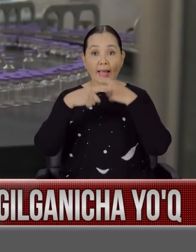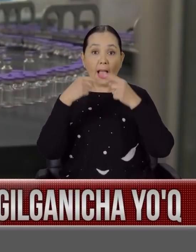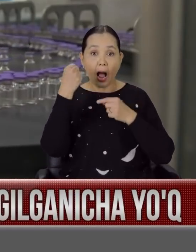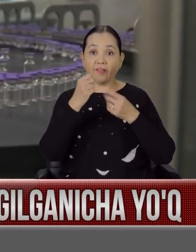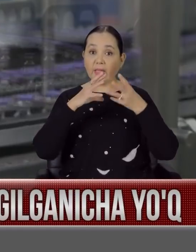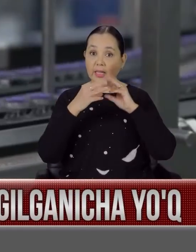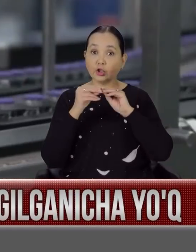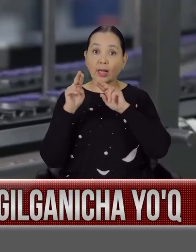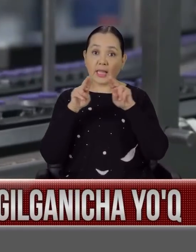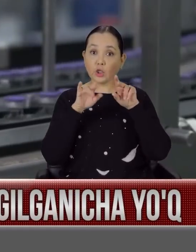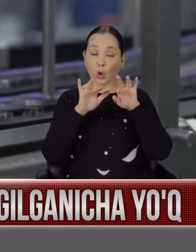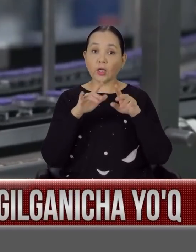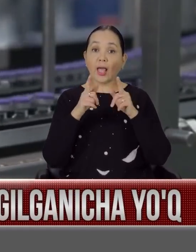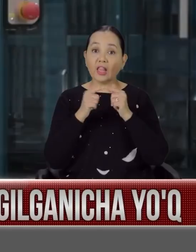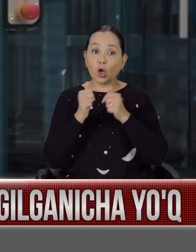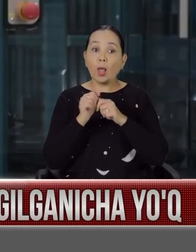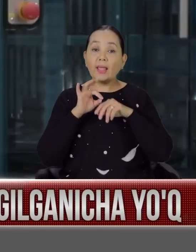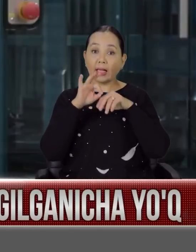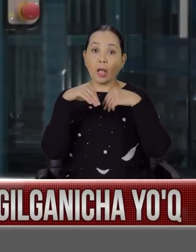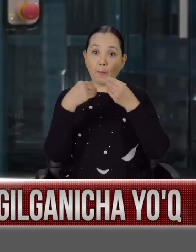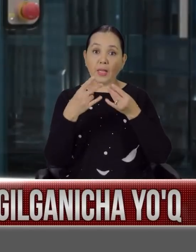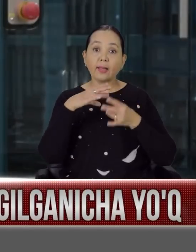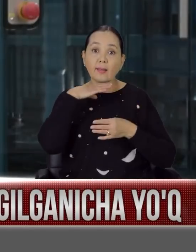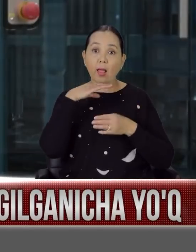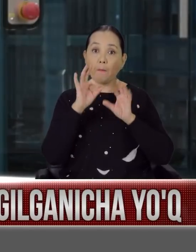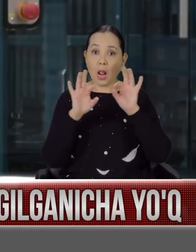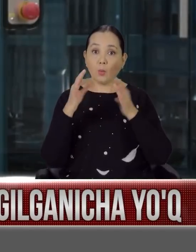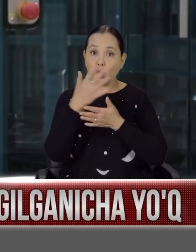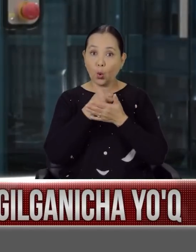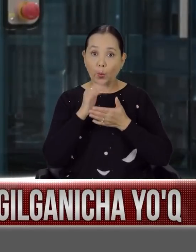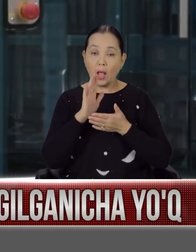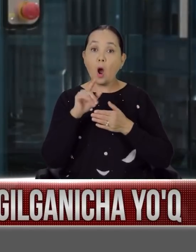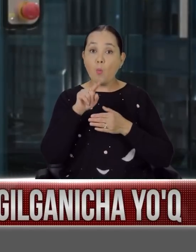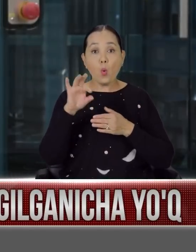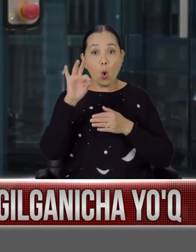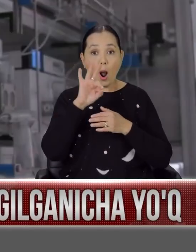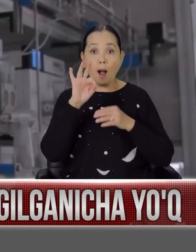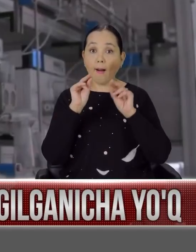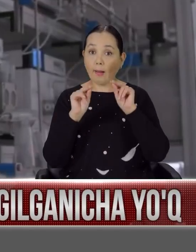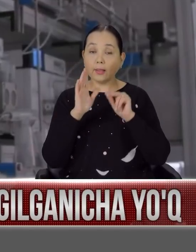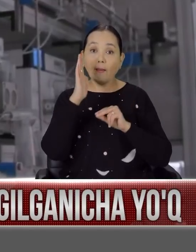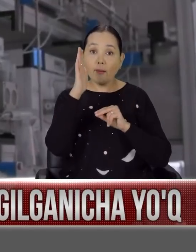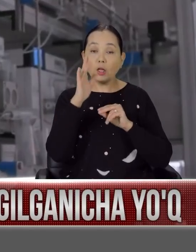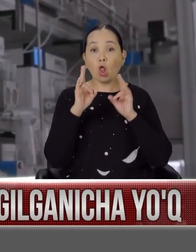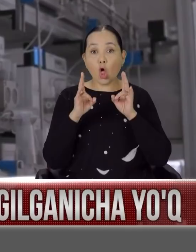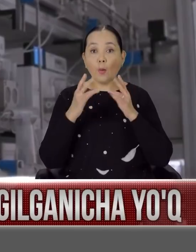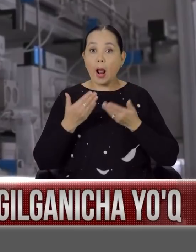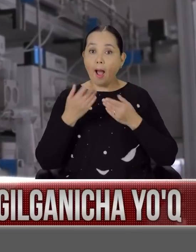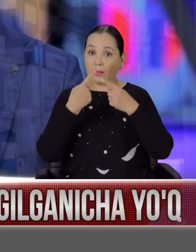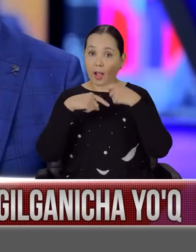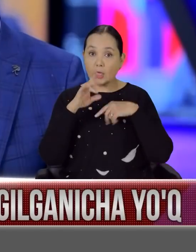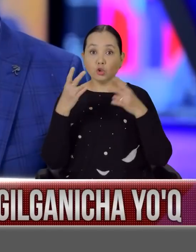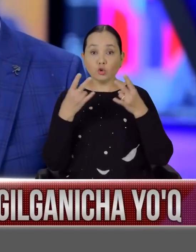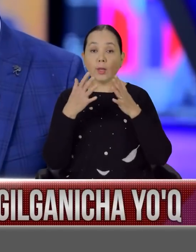hafta natijalarini nazorat qiluvchi idoraga yetkazish uchun yetarli ma'lumotlar to'planadi. Bu haqiqatan ham kelajakda normal hayotga